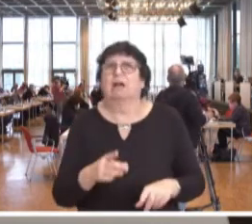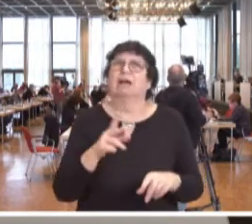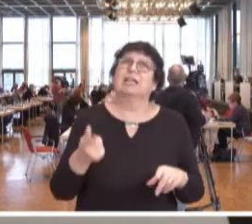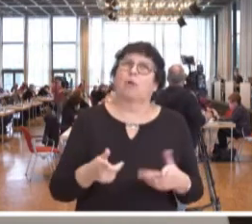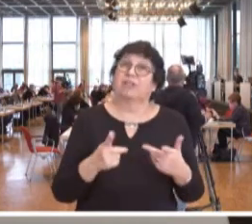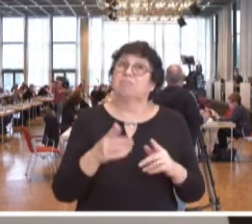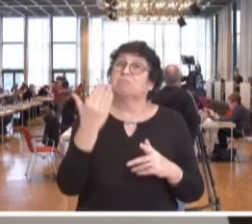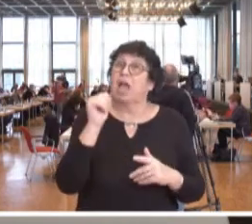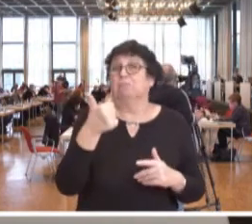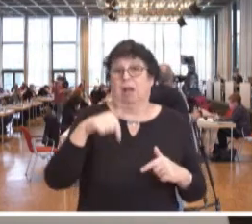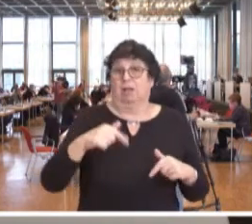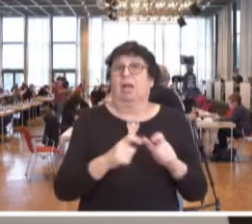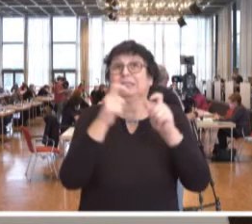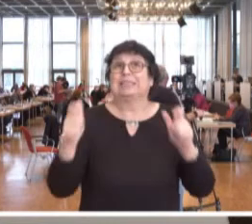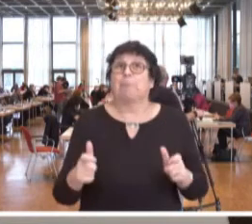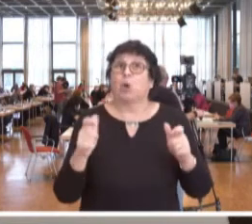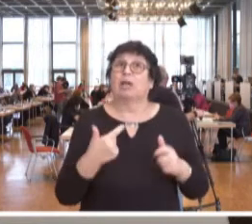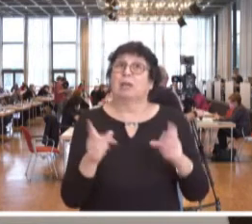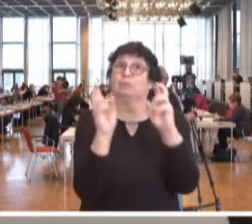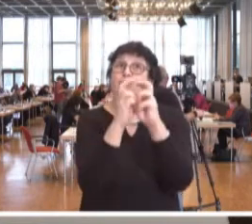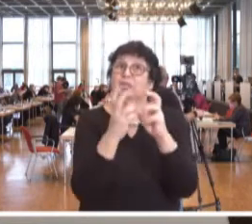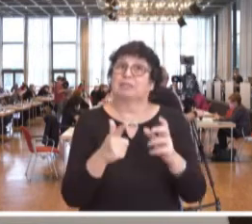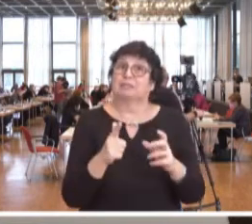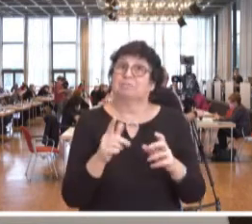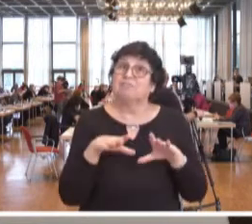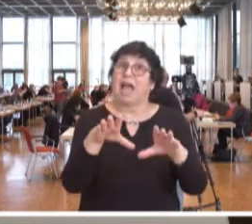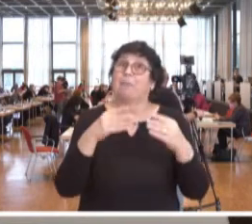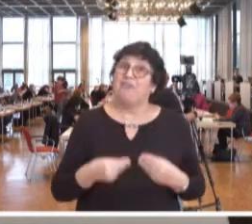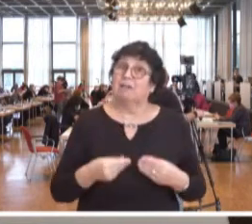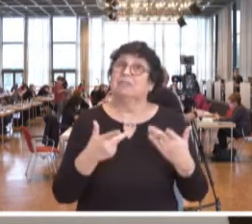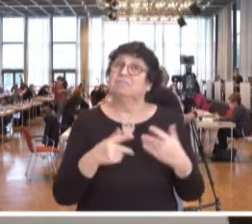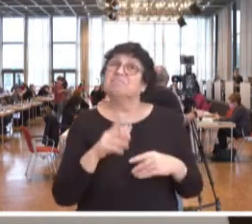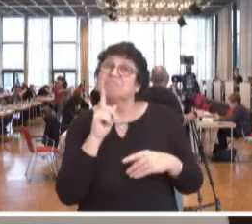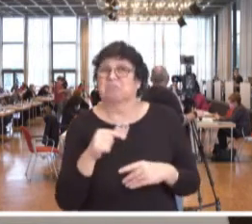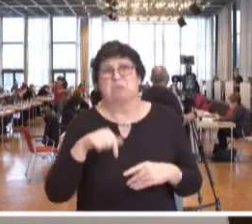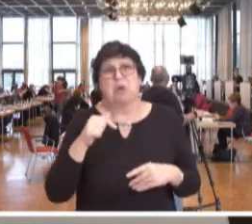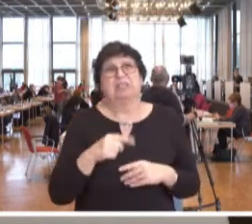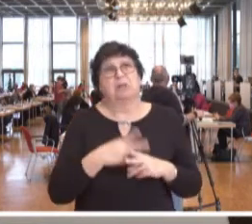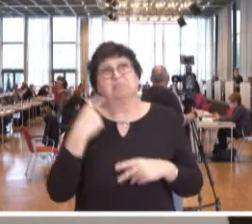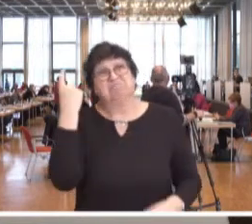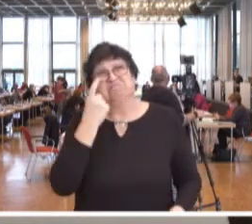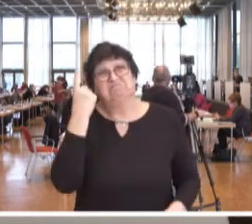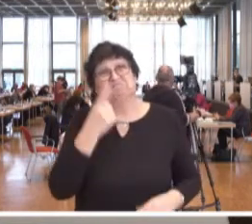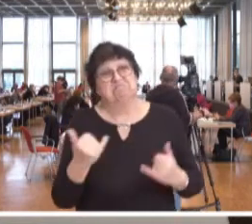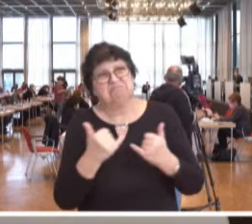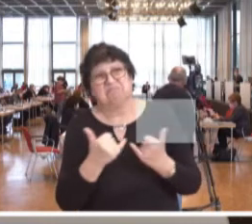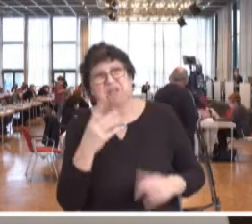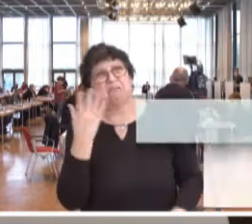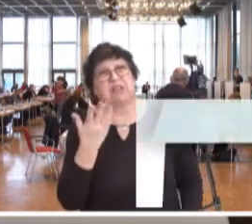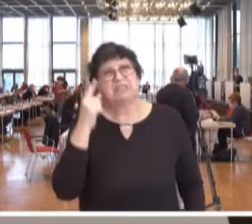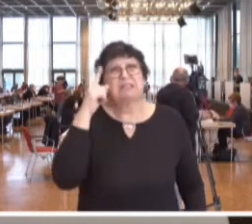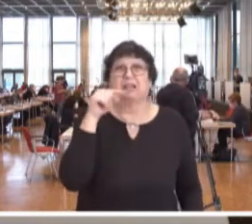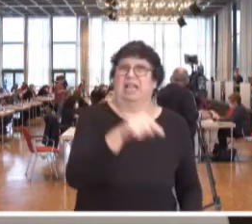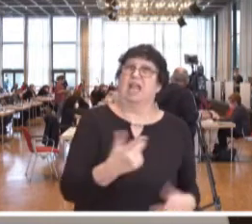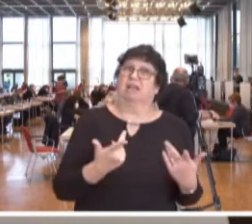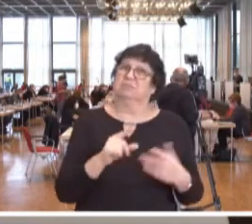Schloss empfangen. Und ich stelle mir in diesen Tagen immer wieder die Frage, wie es ihm eigentlich gehen muss, was er eigentlich denken muss darüber,